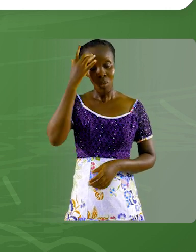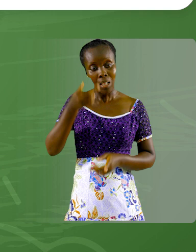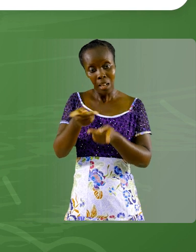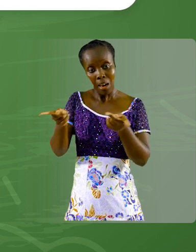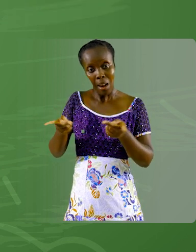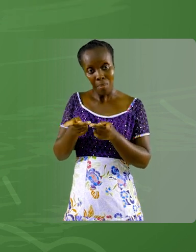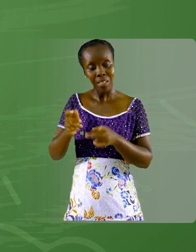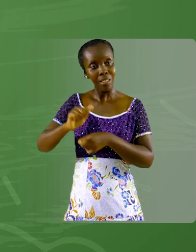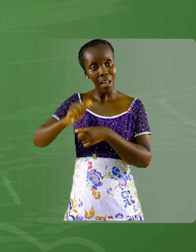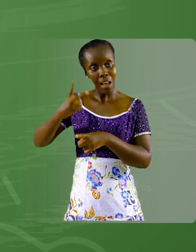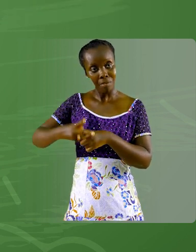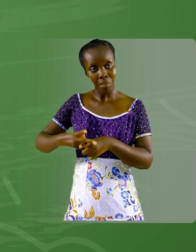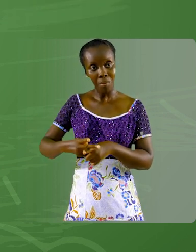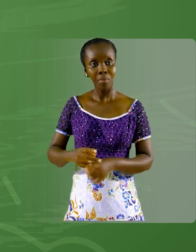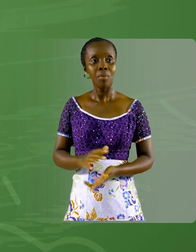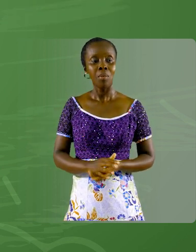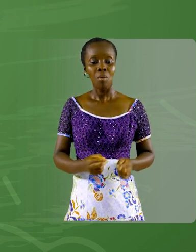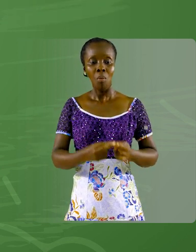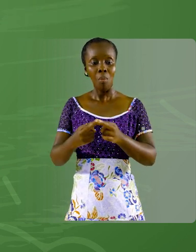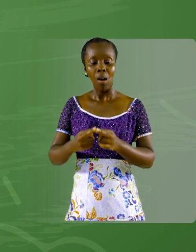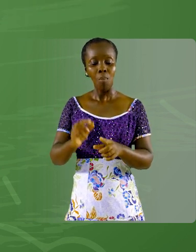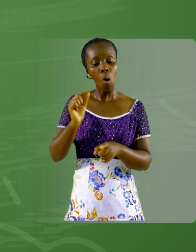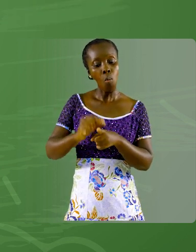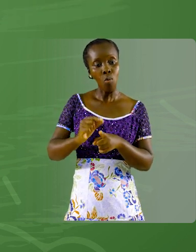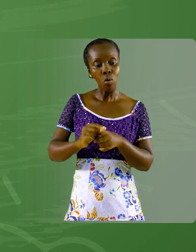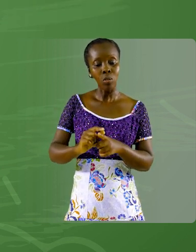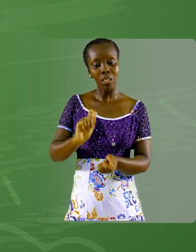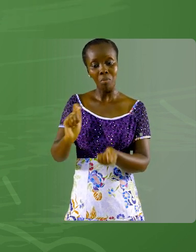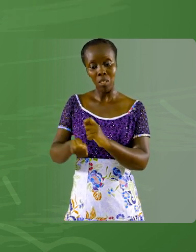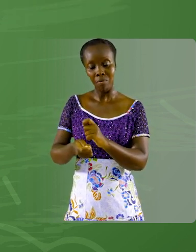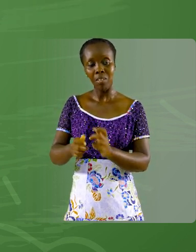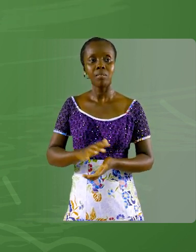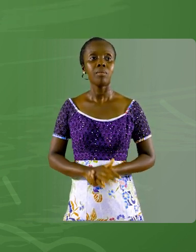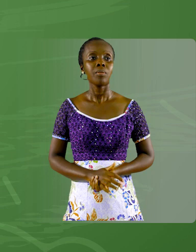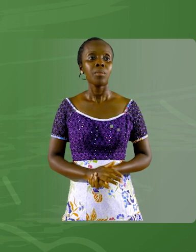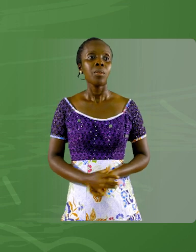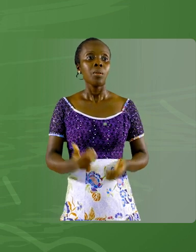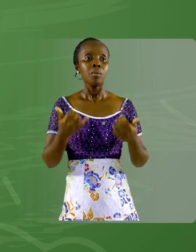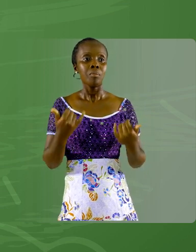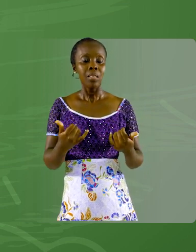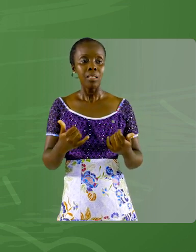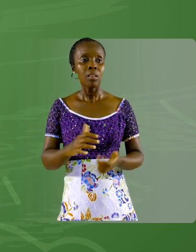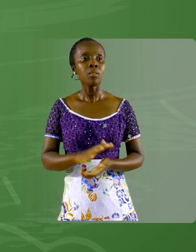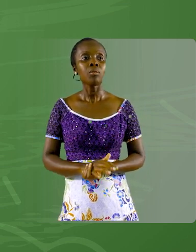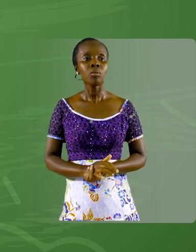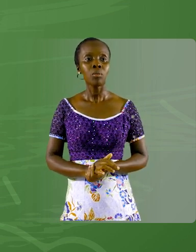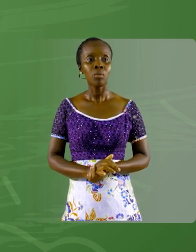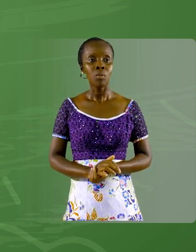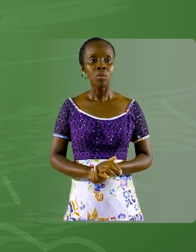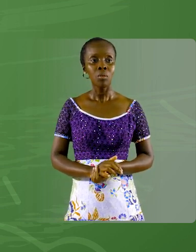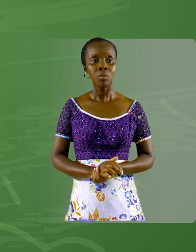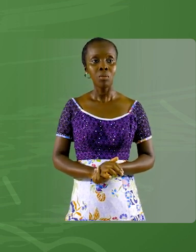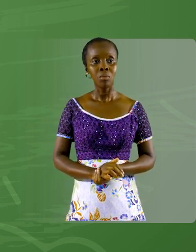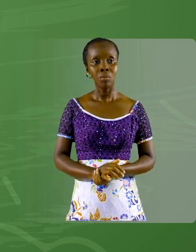de l'adverbe par rapport au mot qu'il modifie. Nous allons tout de suite passer à